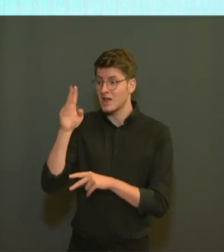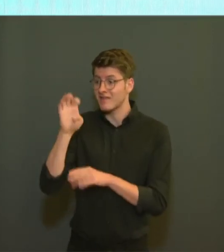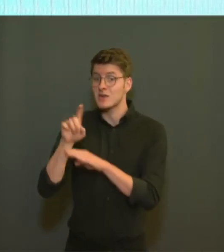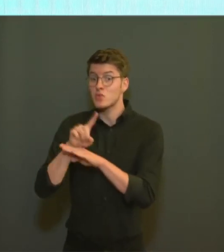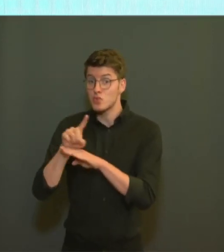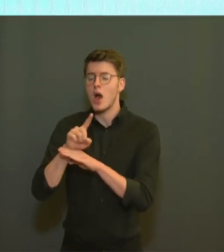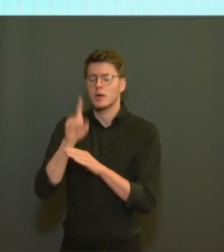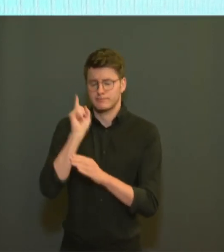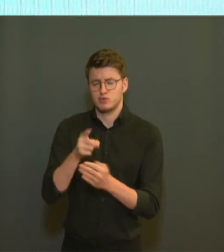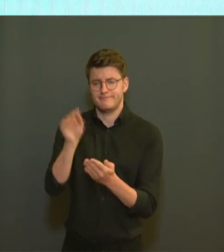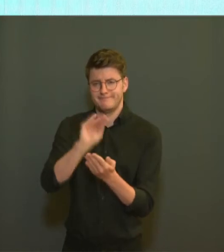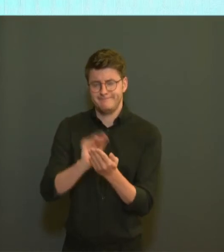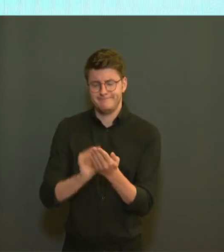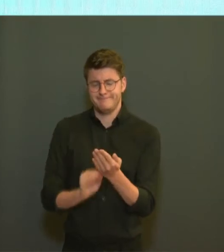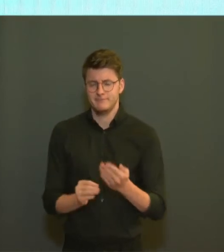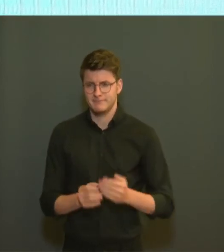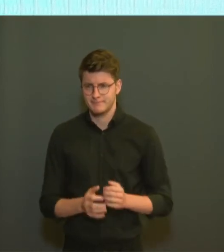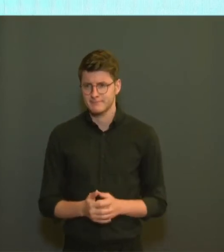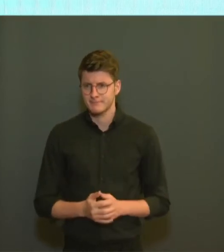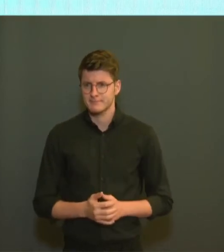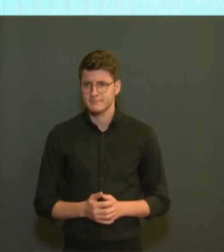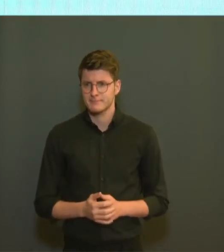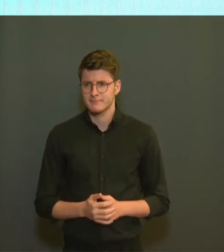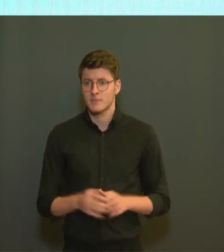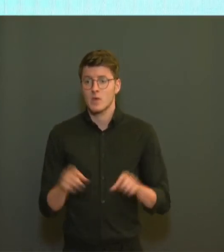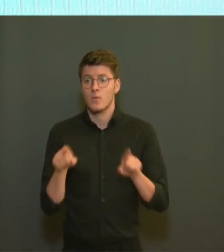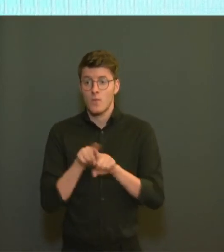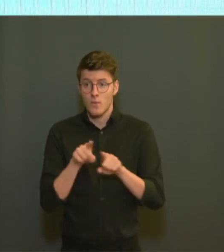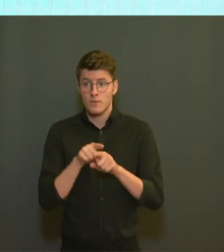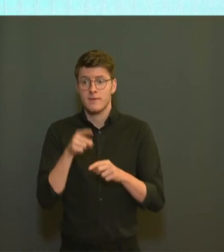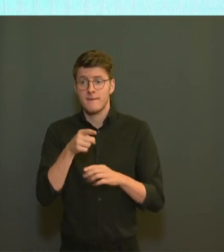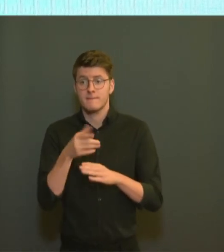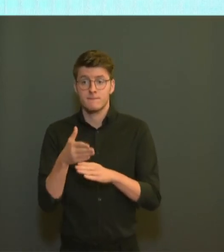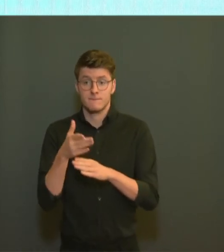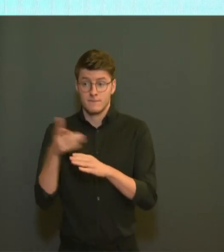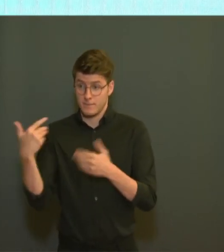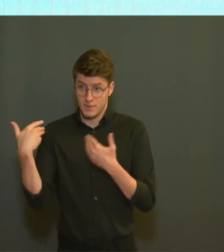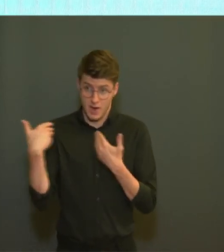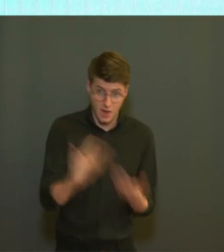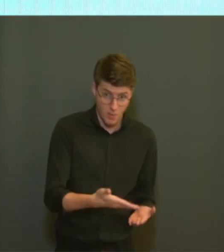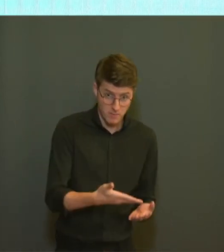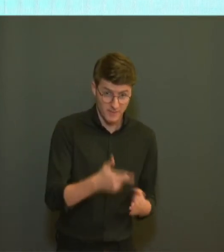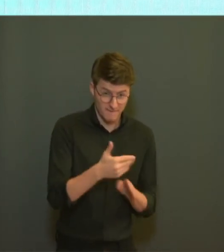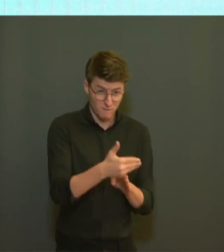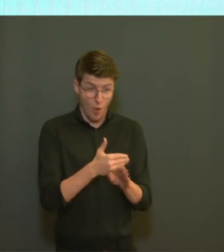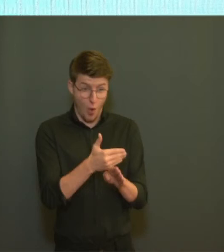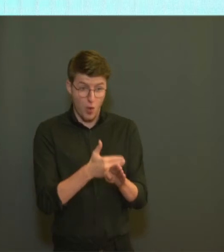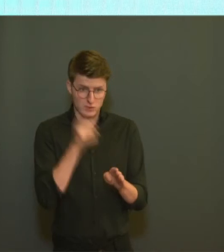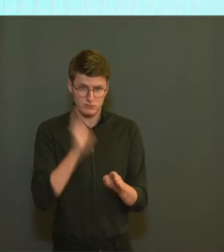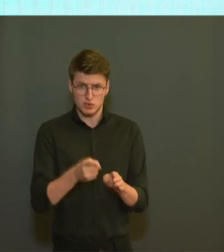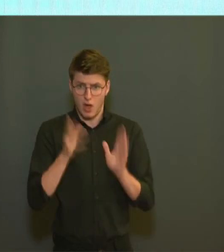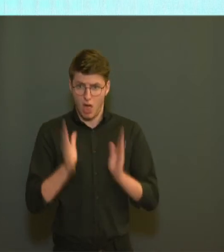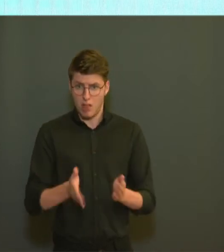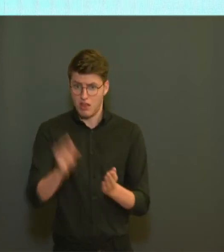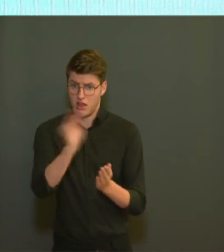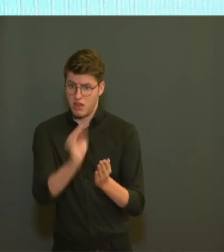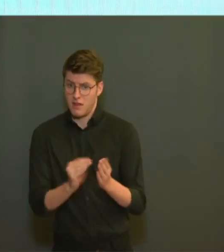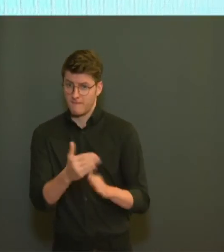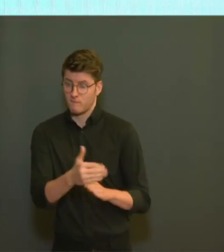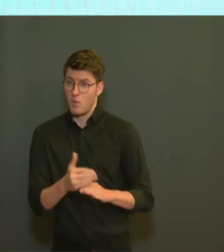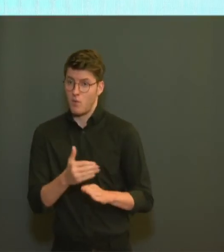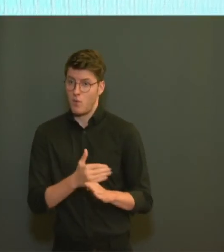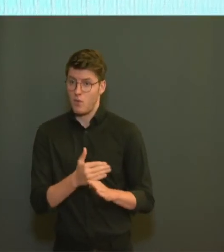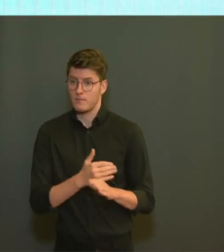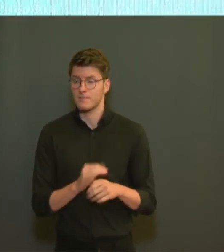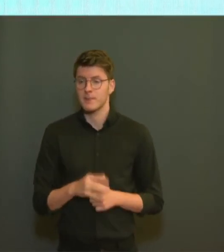Dit formulier moet ook ingevuld worden voor de aankomst in België. Indien u terugkeert uit een rode zone, ontvangt u